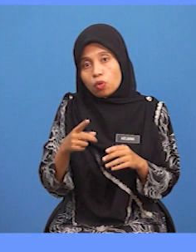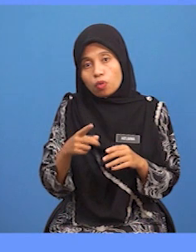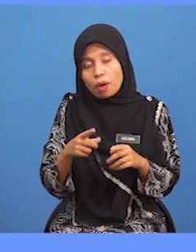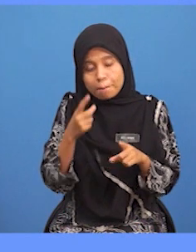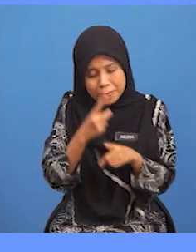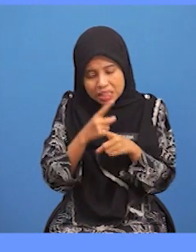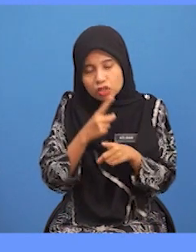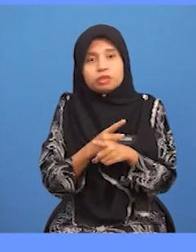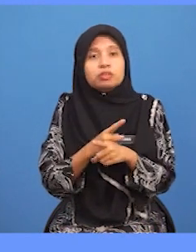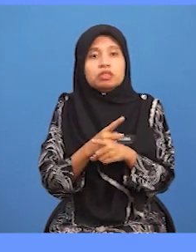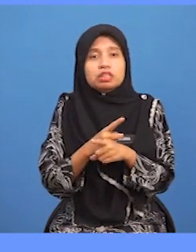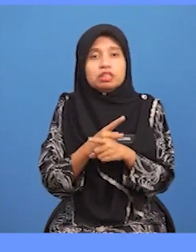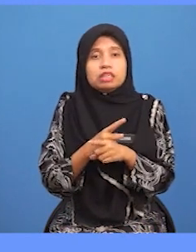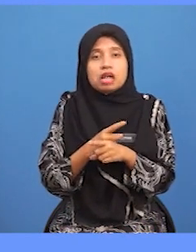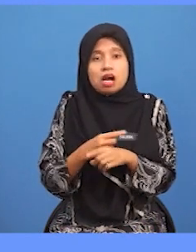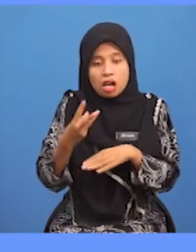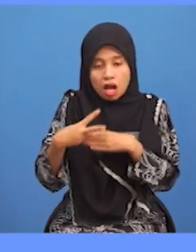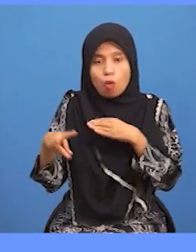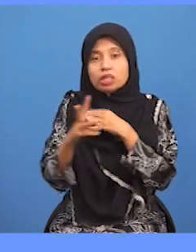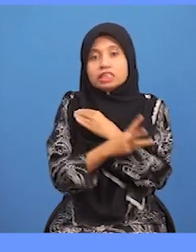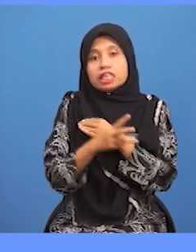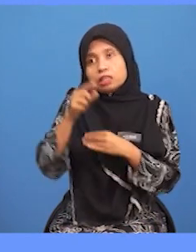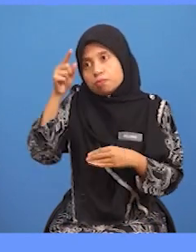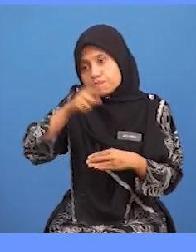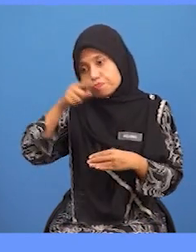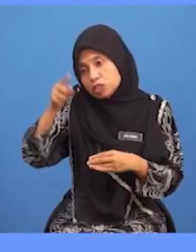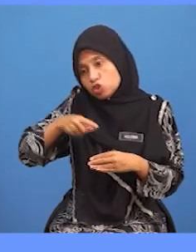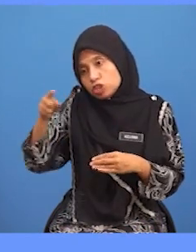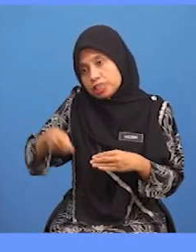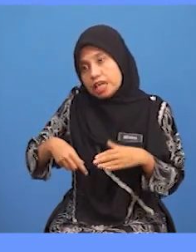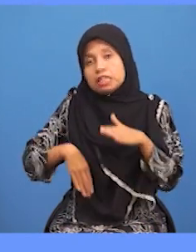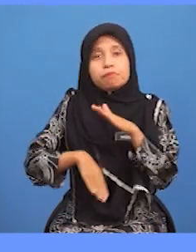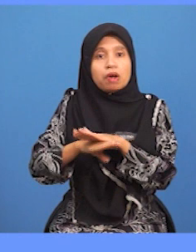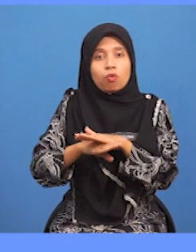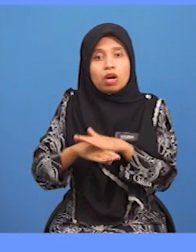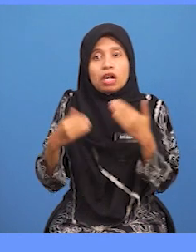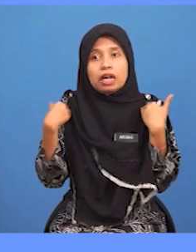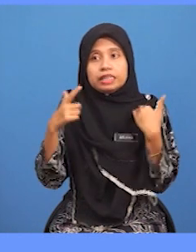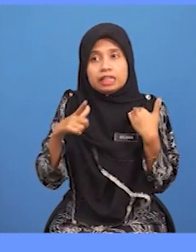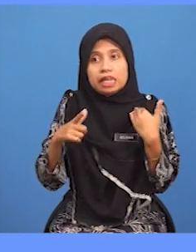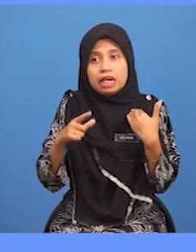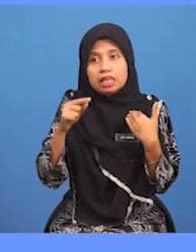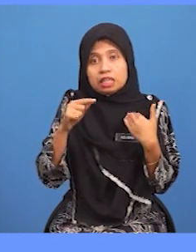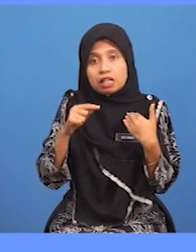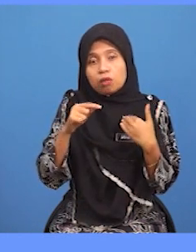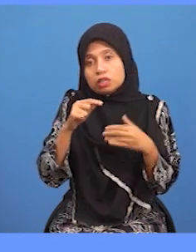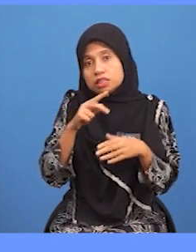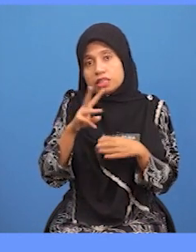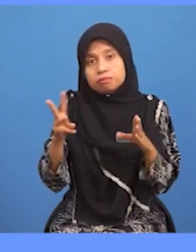graf ini betul-betul. Kawasan berlorek di bahagian bawah titik pulang modal adalah kawasan